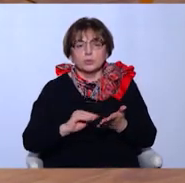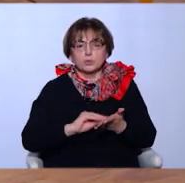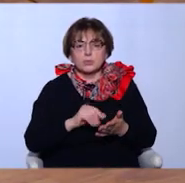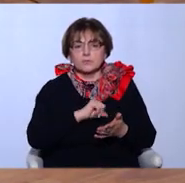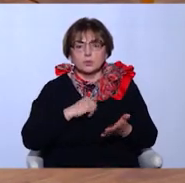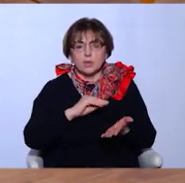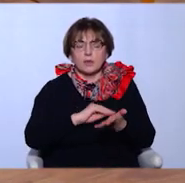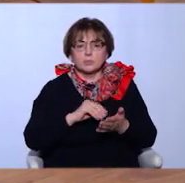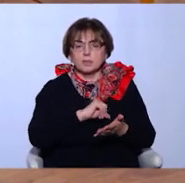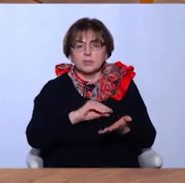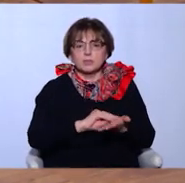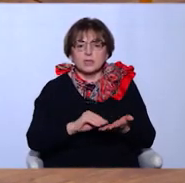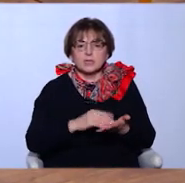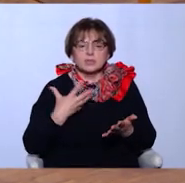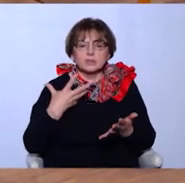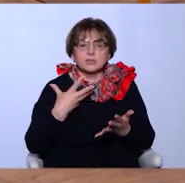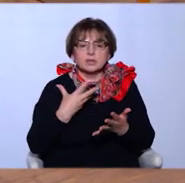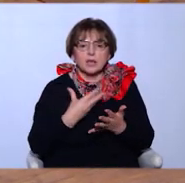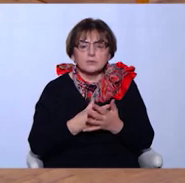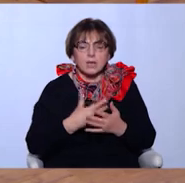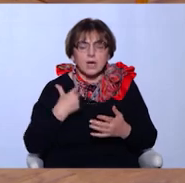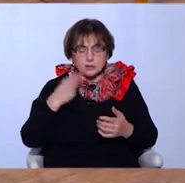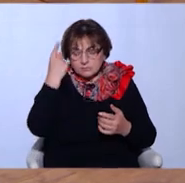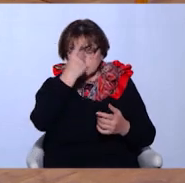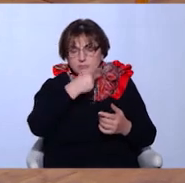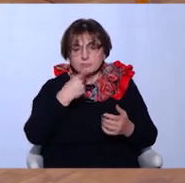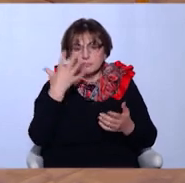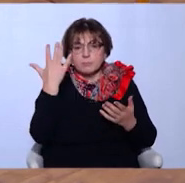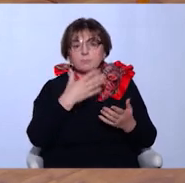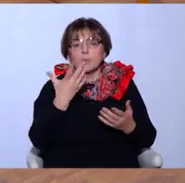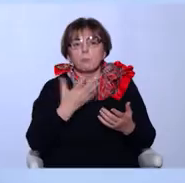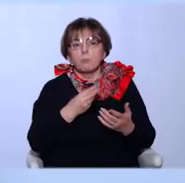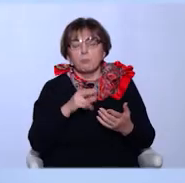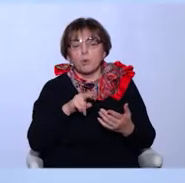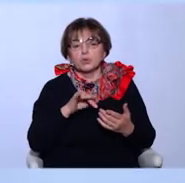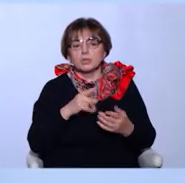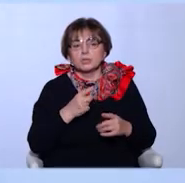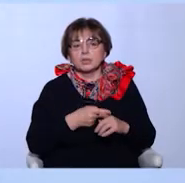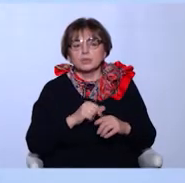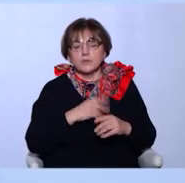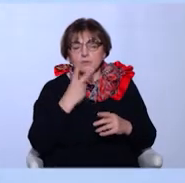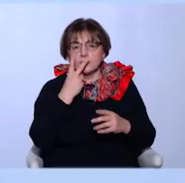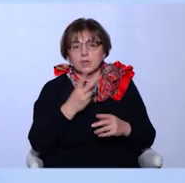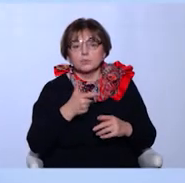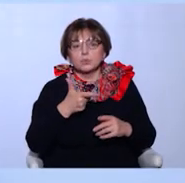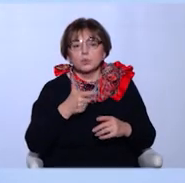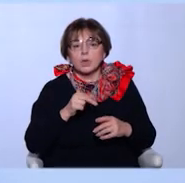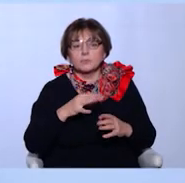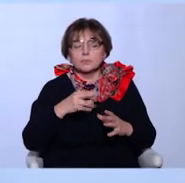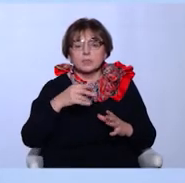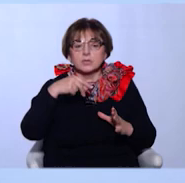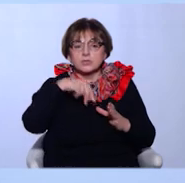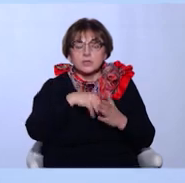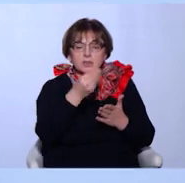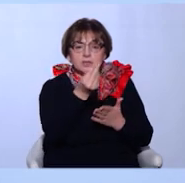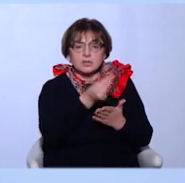ავტორმა დაგვიტოვა თავისი ავტოპორტრეტიც. იმიტომ რომ ჩვენ გვაქვს გურამიშვილის დავითიანში